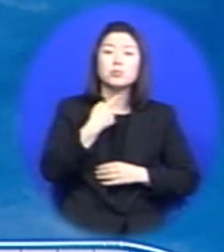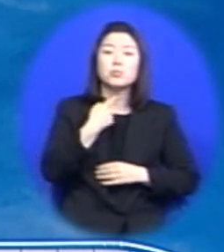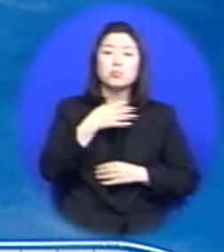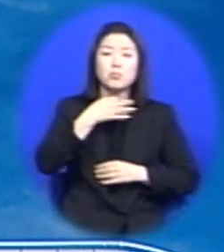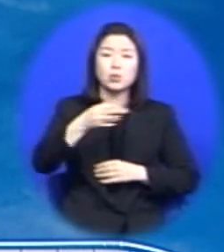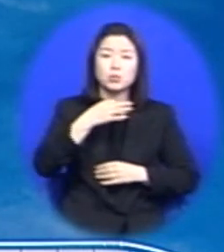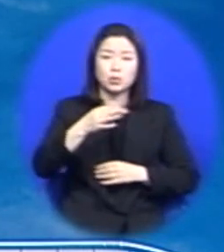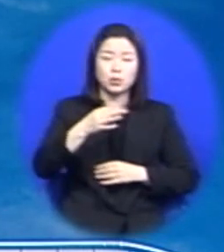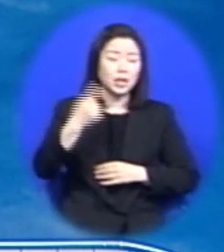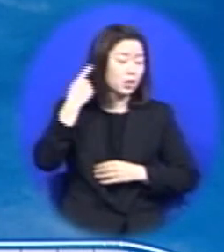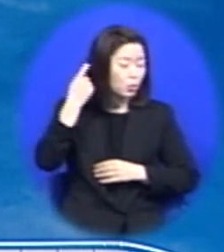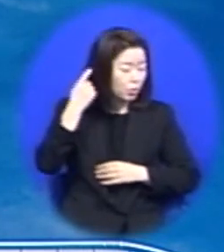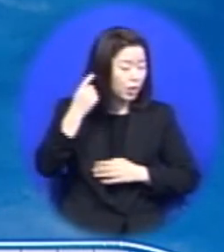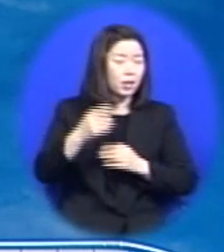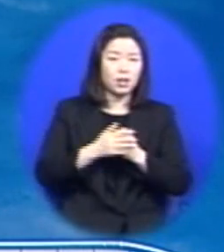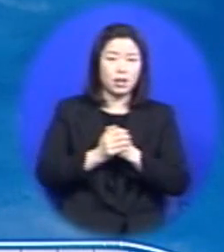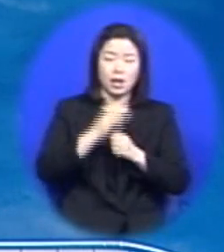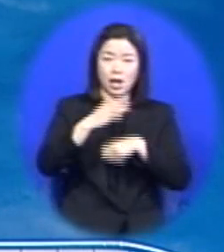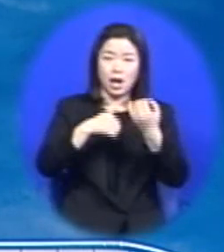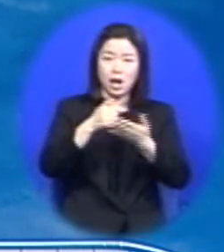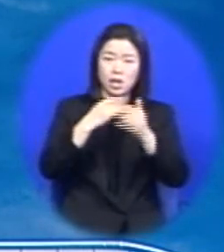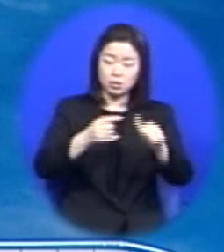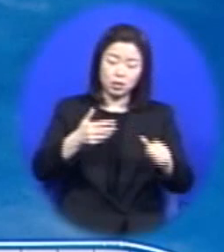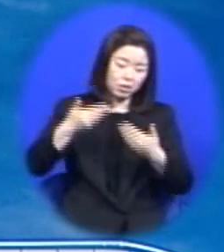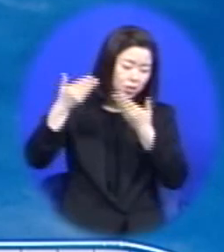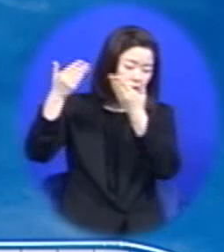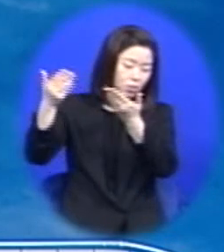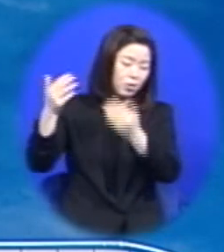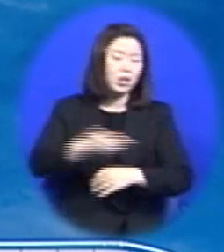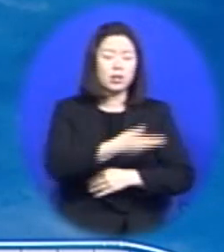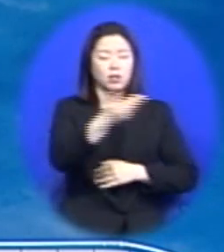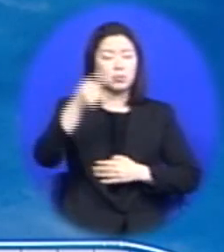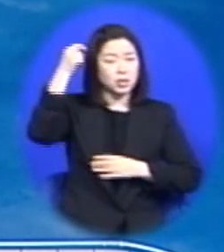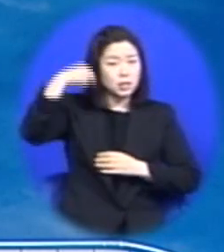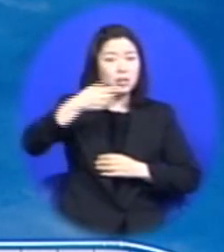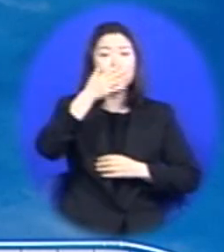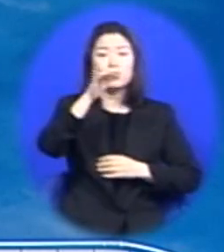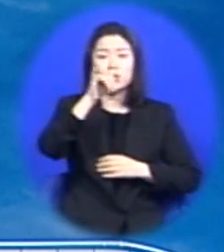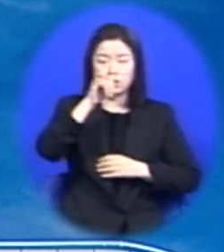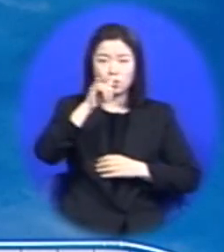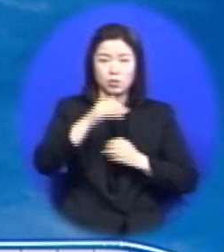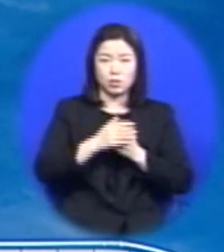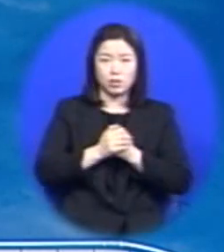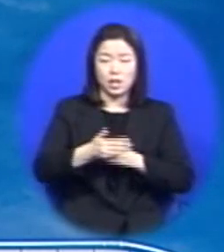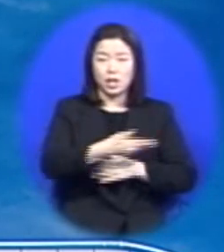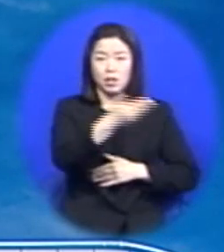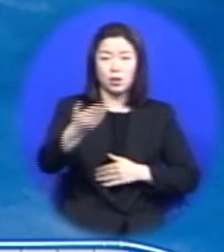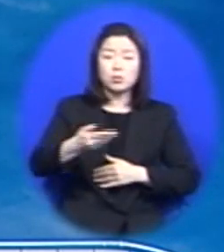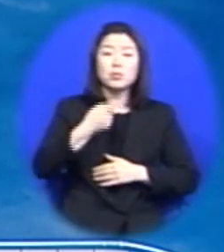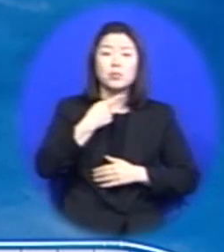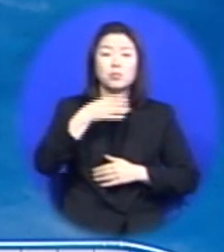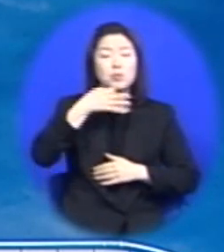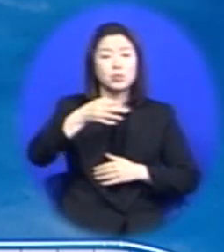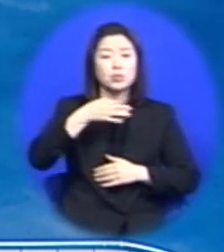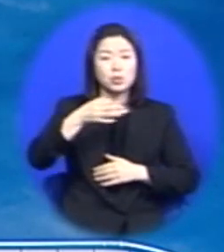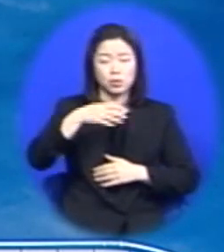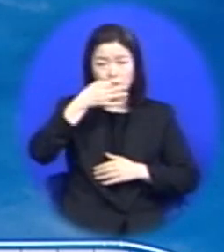귀에 들려서 하나님께 올려지는 것을 여러분이 느낄 수 있도록 여러분의 목소리로